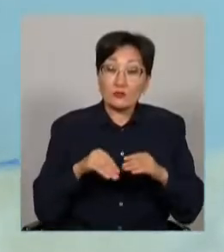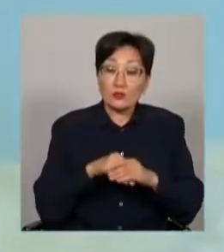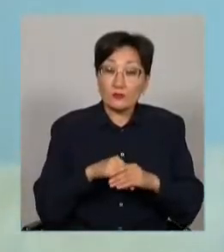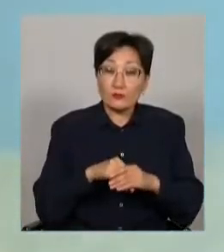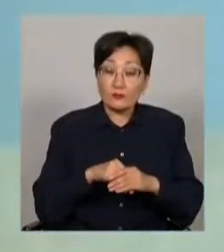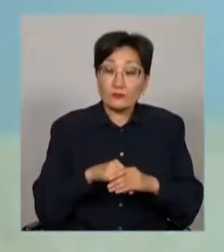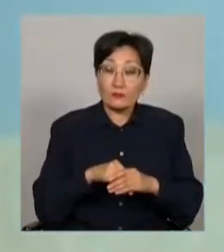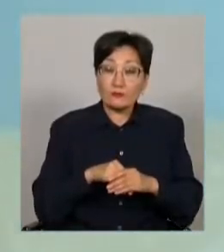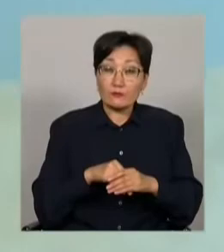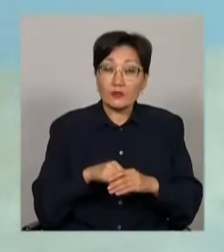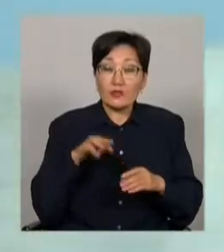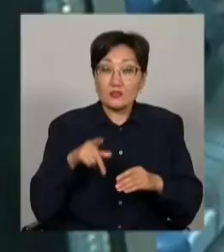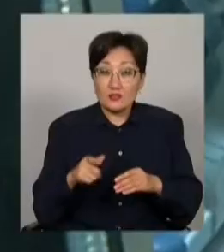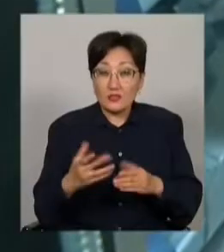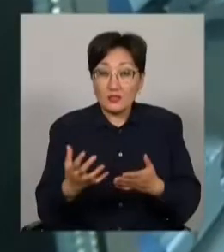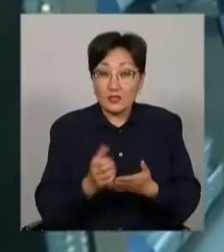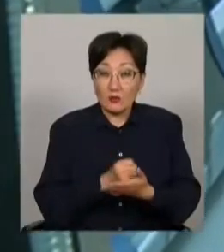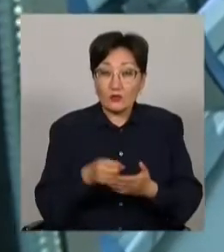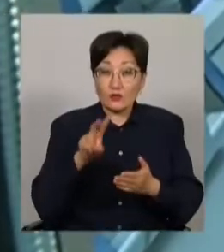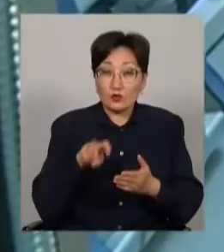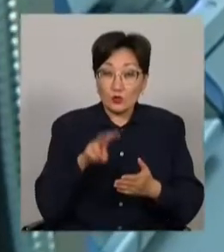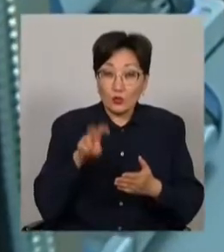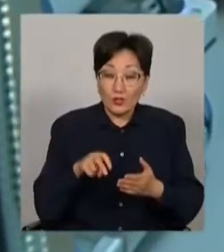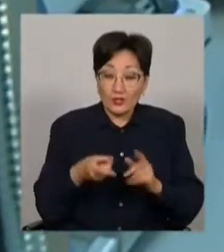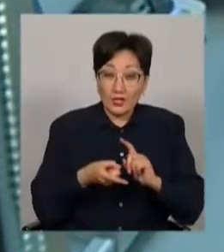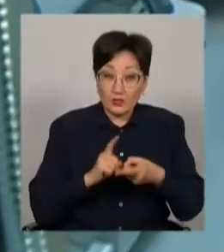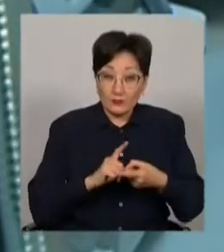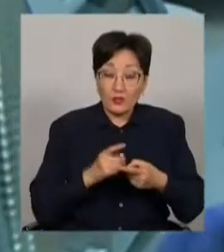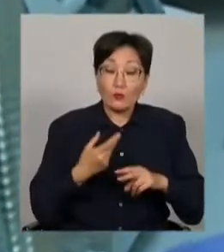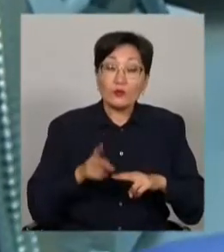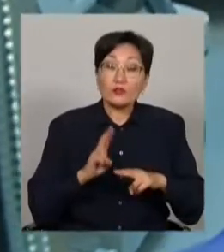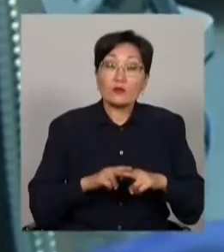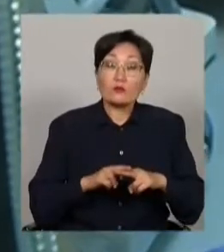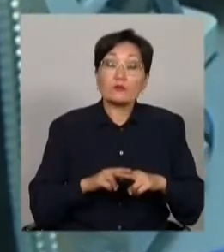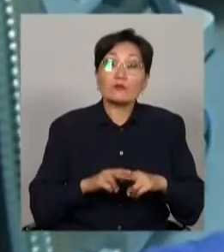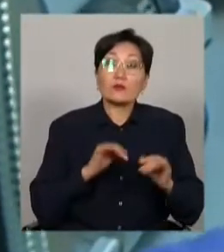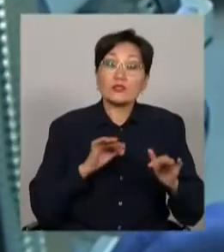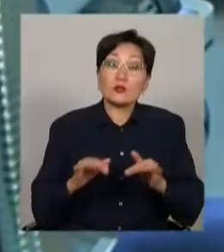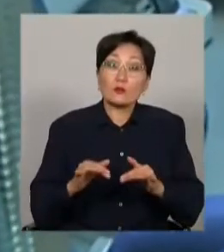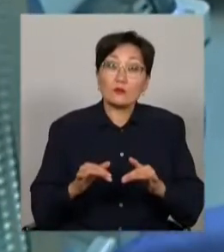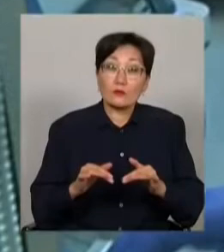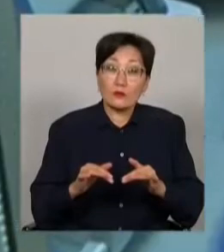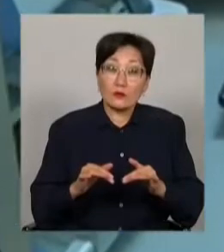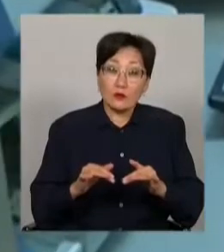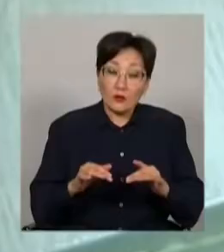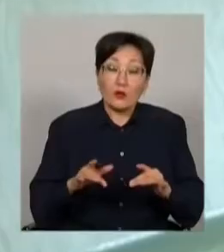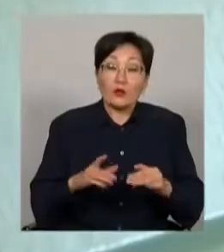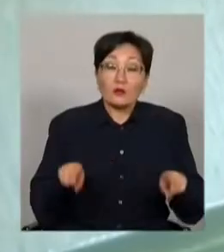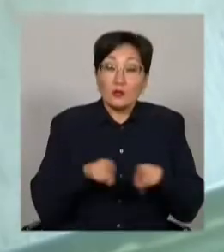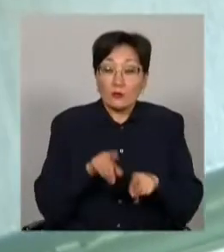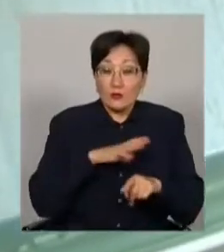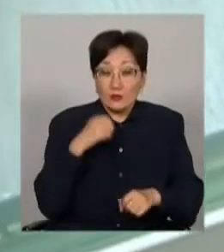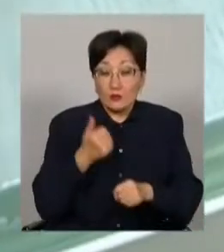шоттарынан теңгені шығарып алып, долларға айырбастаған болатын. Яғни бұл тенденцияны біз жоққа шығара алмаймыз. Және негізгі